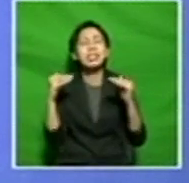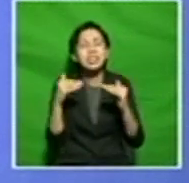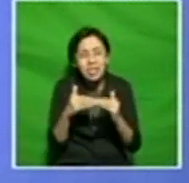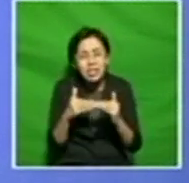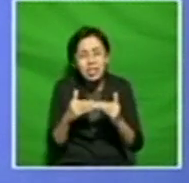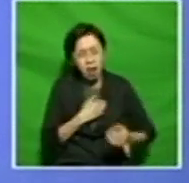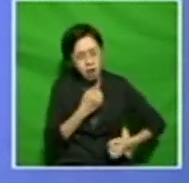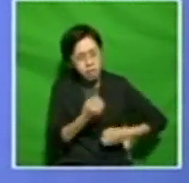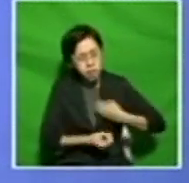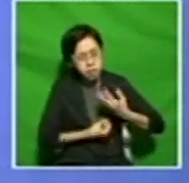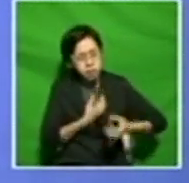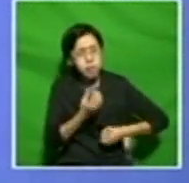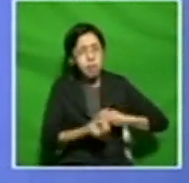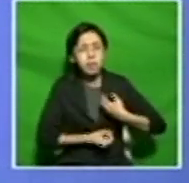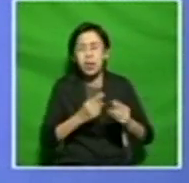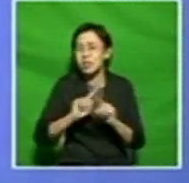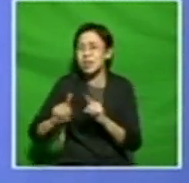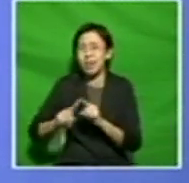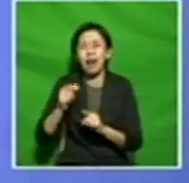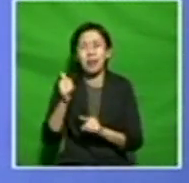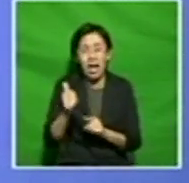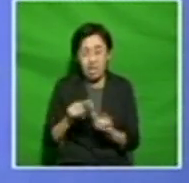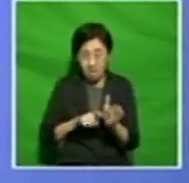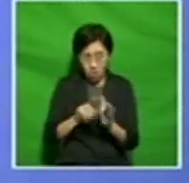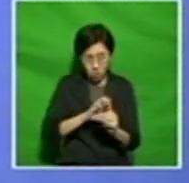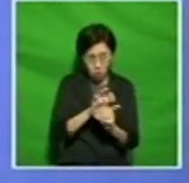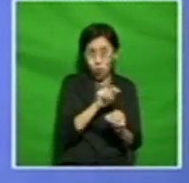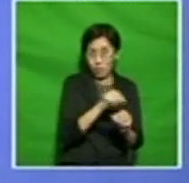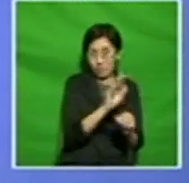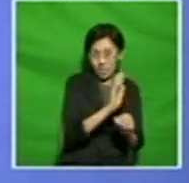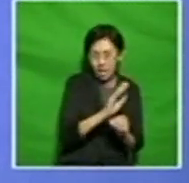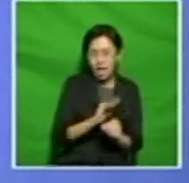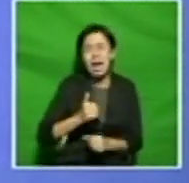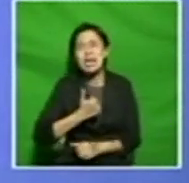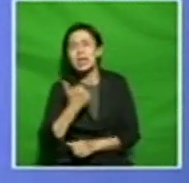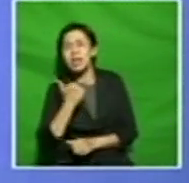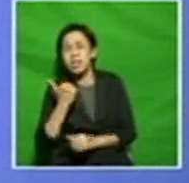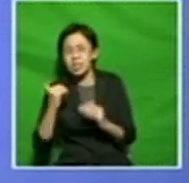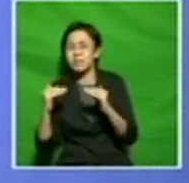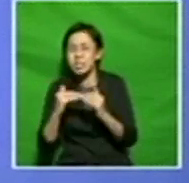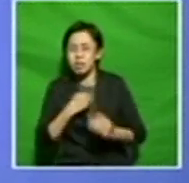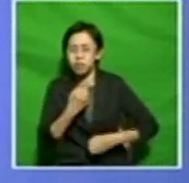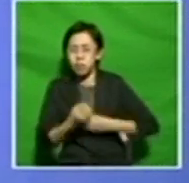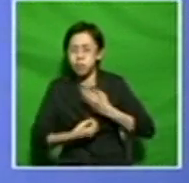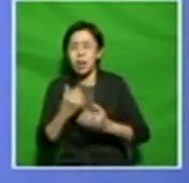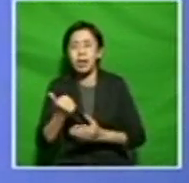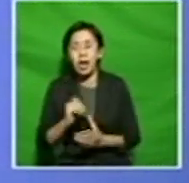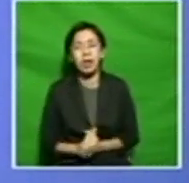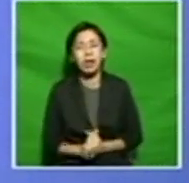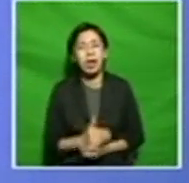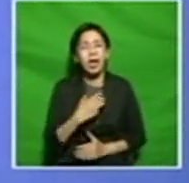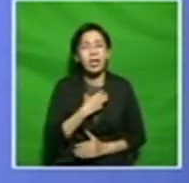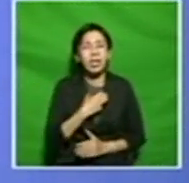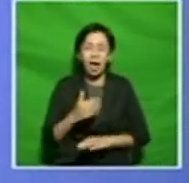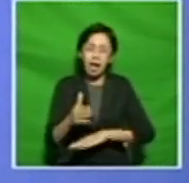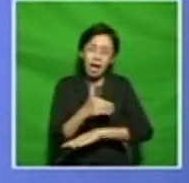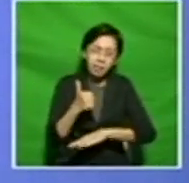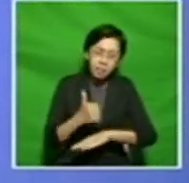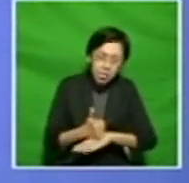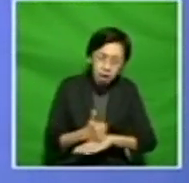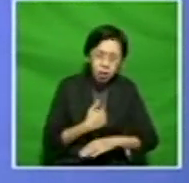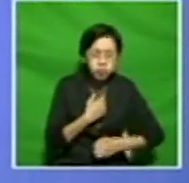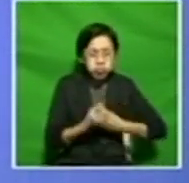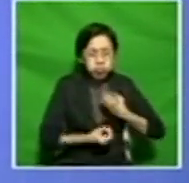งความคิดเห็นในเรื่องอื่นที่ไม่ใช่เกี่ยวกับเรื่องโควิดอันเป็นเท็จท่านจะแสดงความเห็นทางการเมืองอะไร